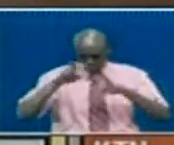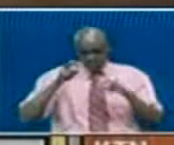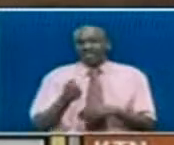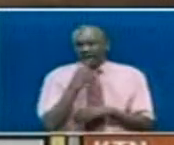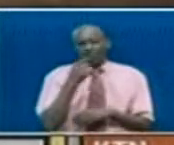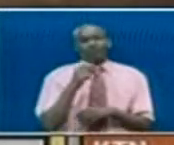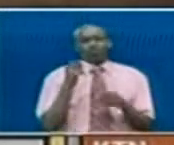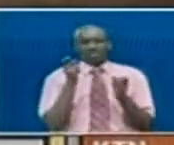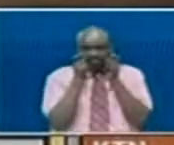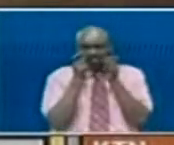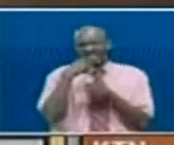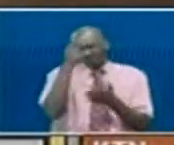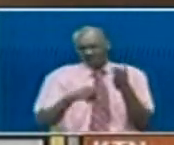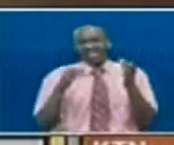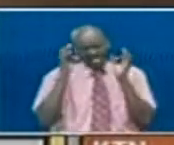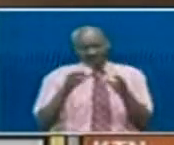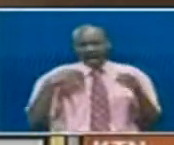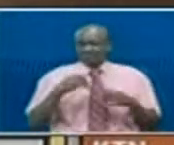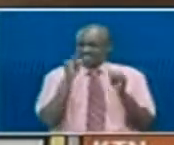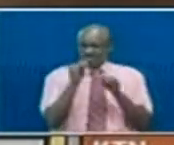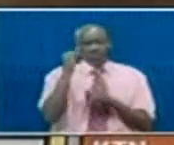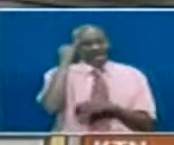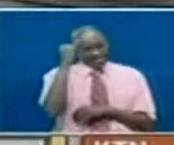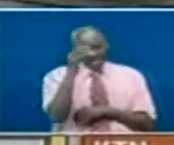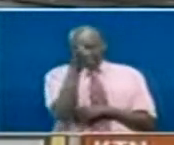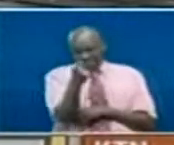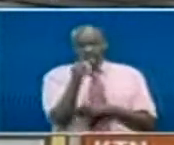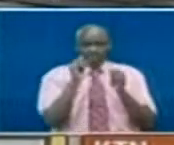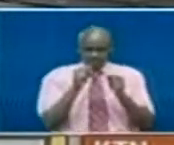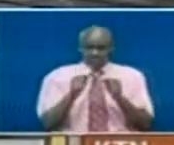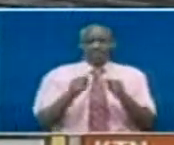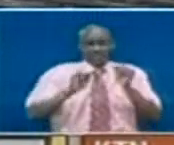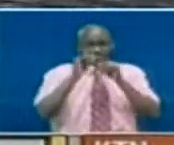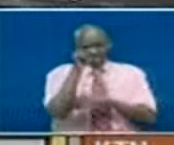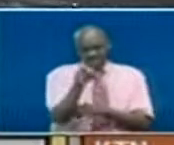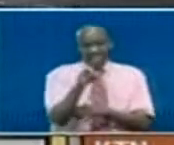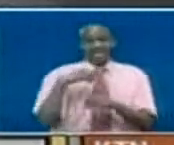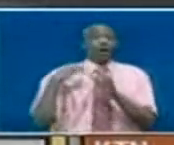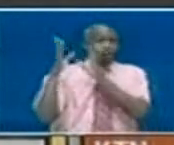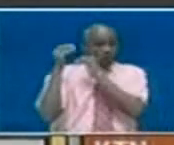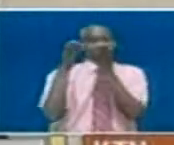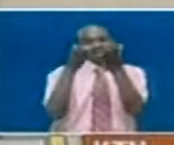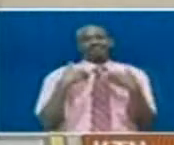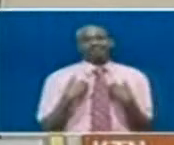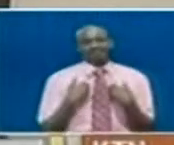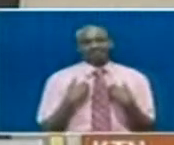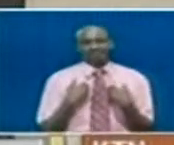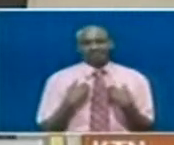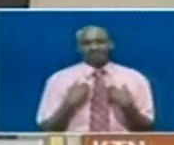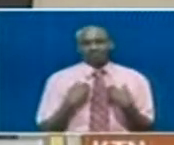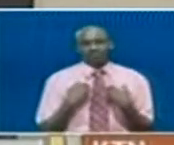hivyo anasema iwapo mawazo mapya yatajitokeza na kutekelezwa basi matumaini bado yapo.